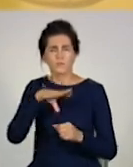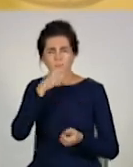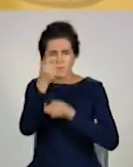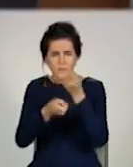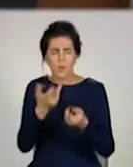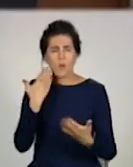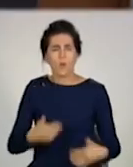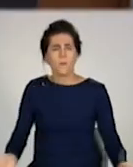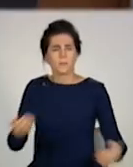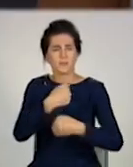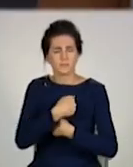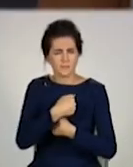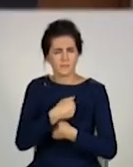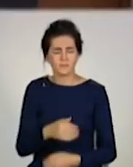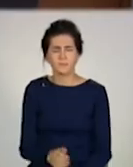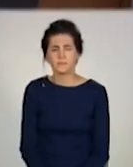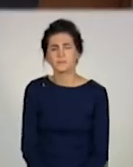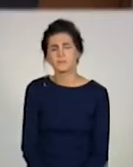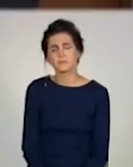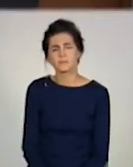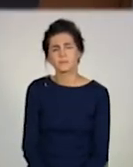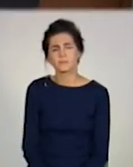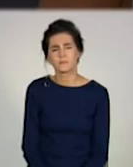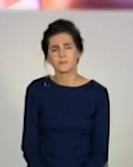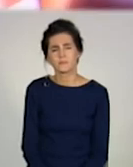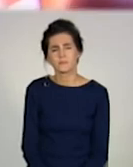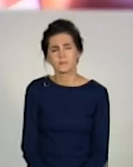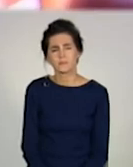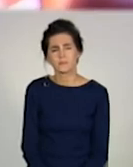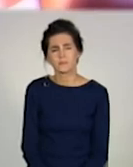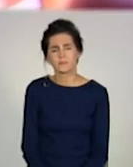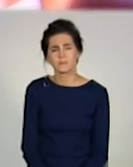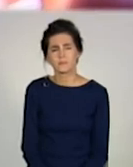мы обнимаемся. Юлія Міншакірова, Ростислав Сисоєв, Володимир Конопля для телеканалу «Донбас».